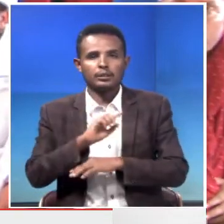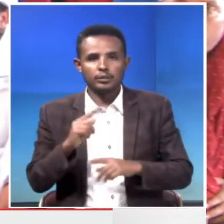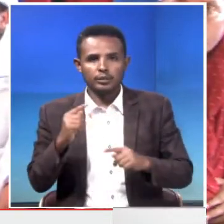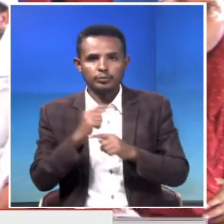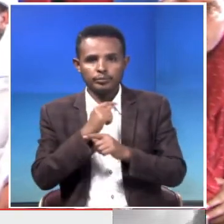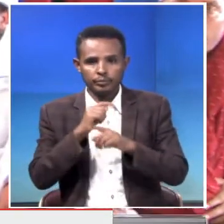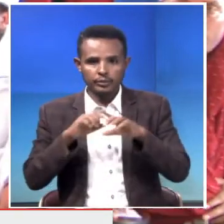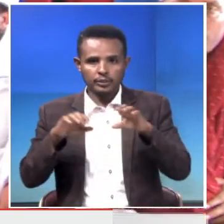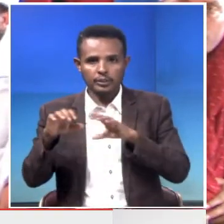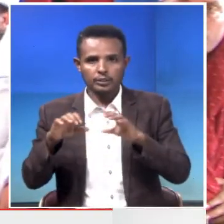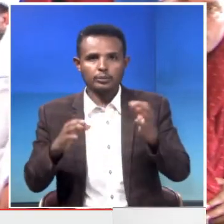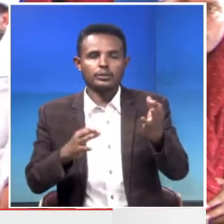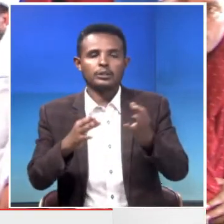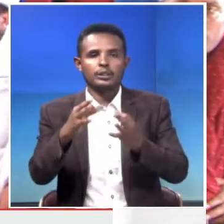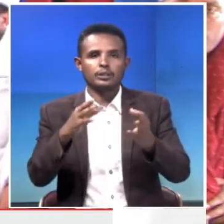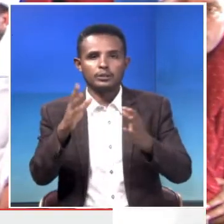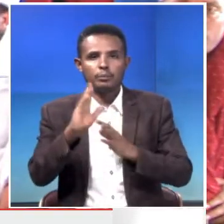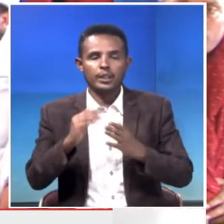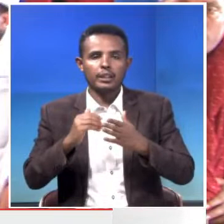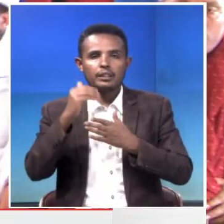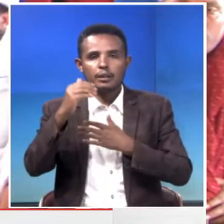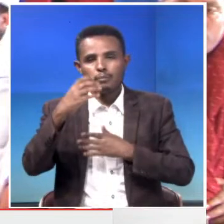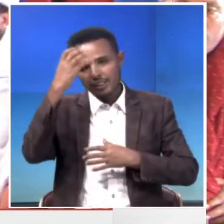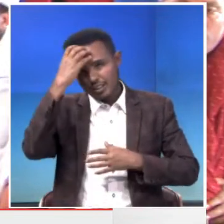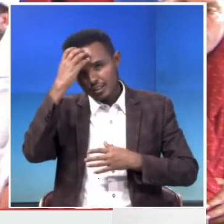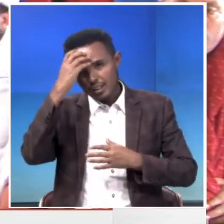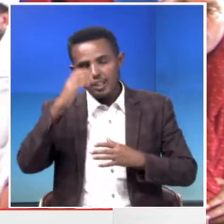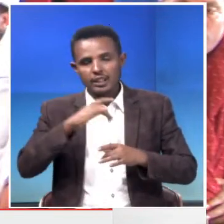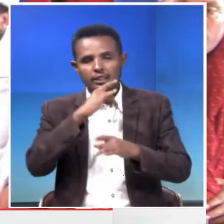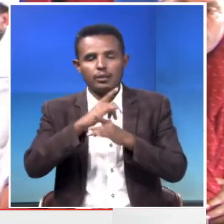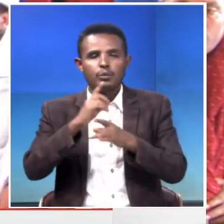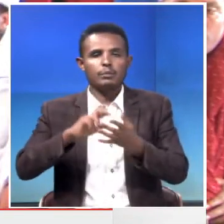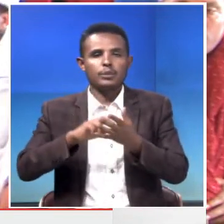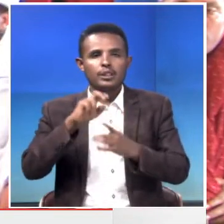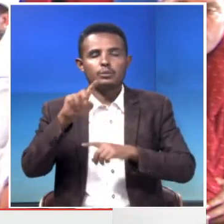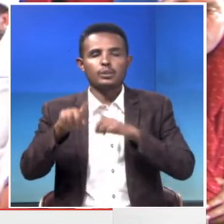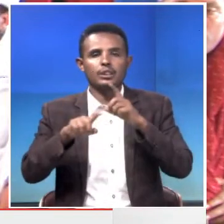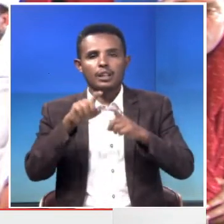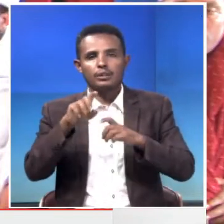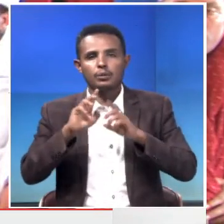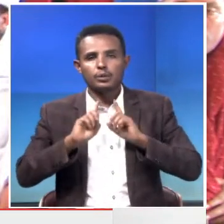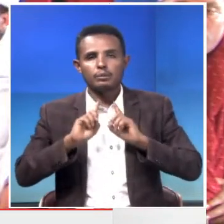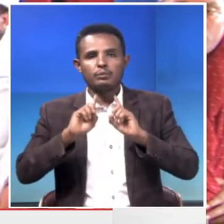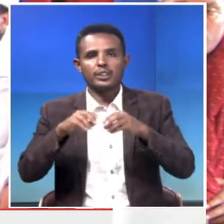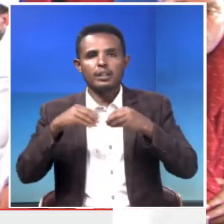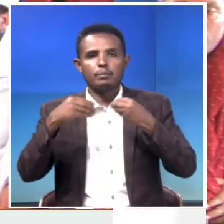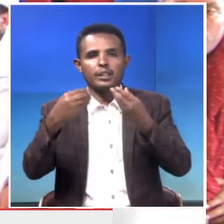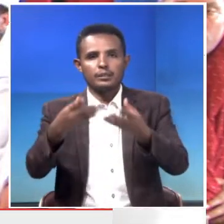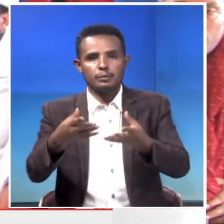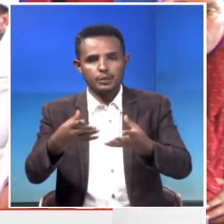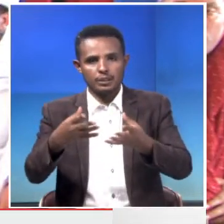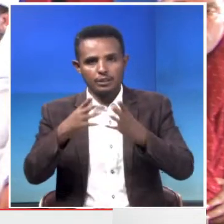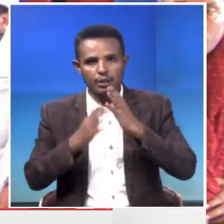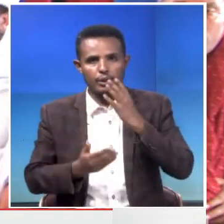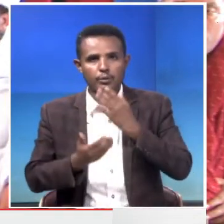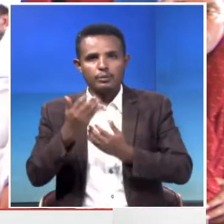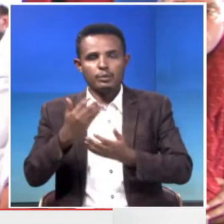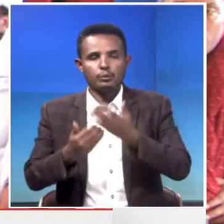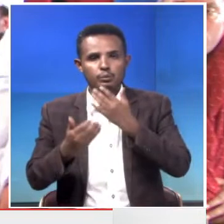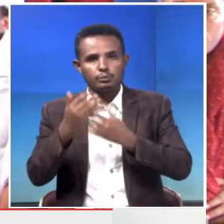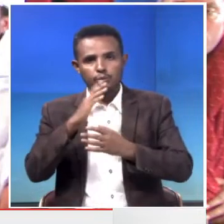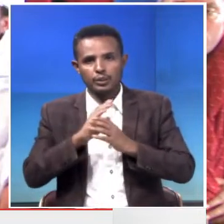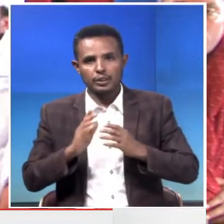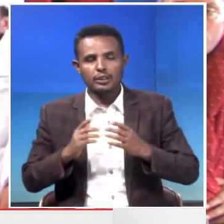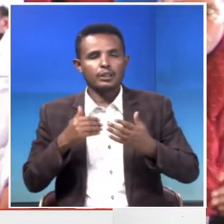ማከናወን መቻላቸውን አነስተዋል። በቀጣይም መንግስት ከዜጎች ለሚነሱ ጥያቄዎች ፈጣን ምላሽ በመስጠትና ቀድሞ በማወያየት ሊደርሱ ከሚችሉ ጥፋቶች